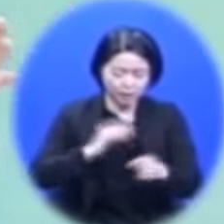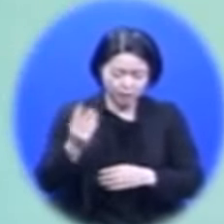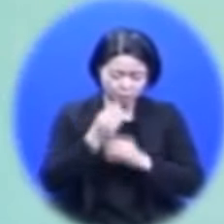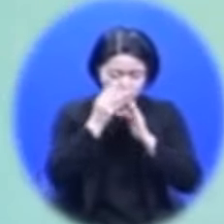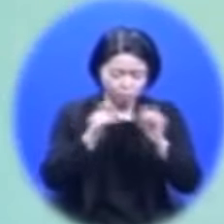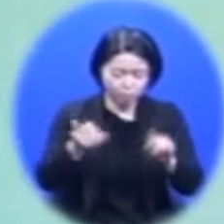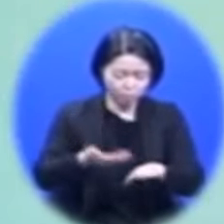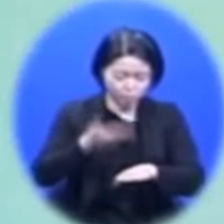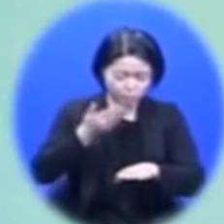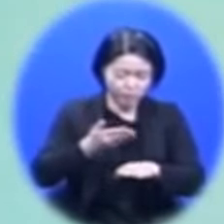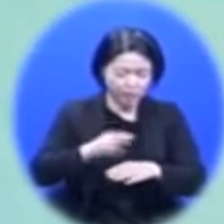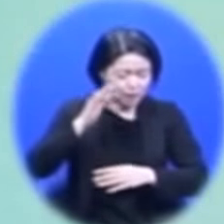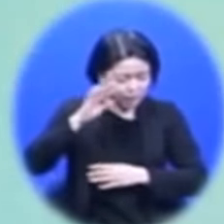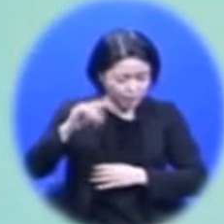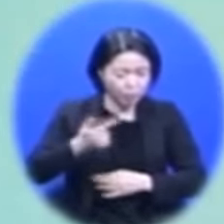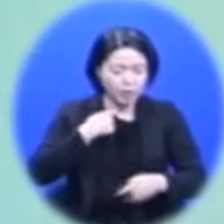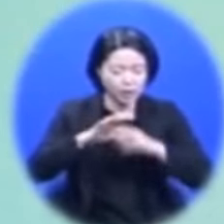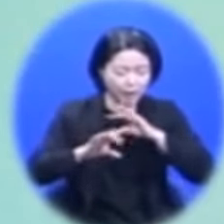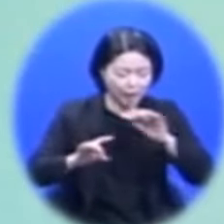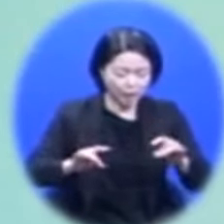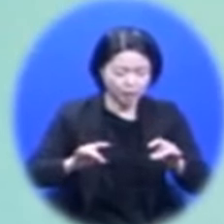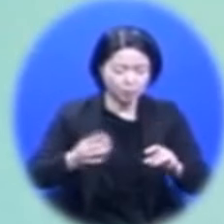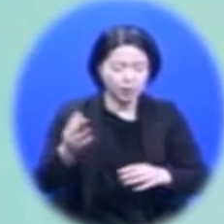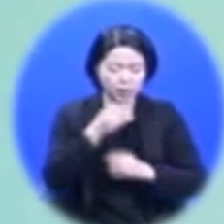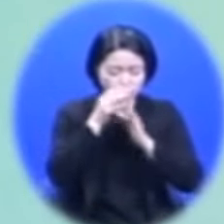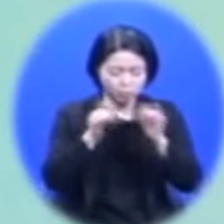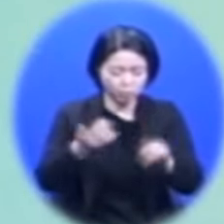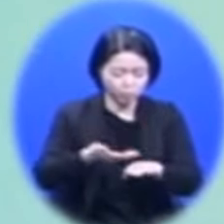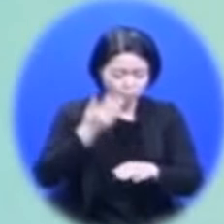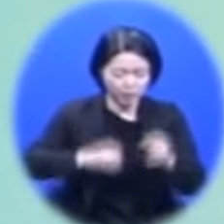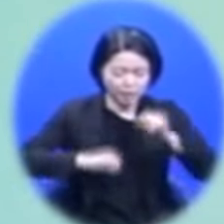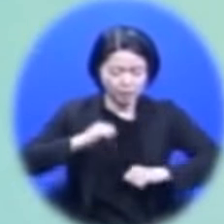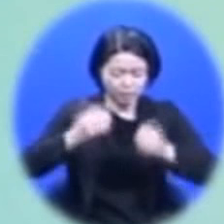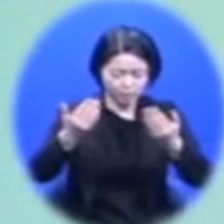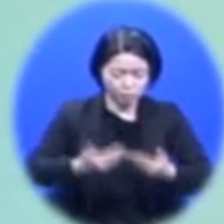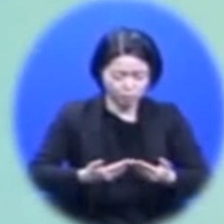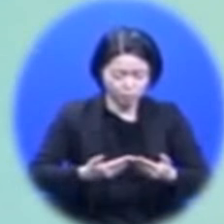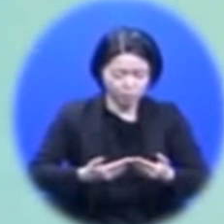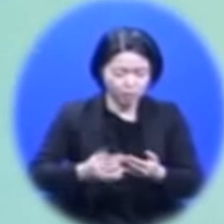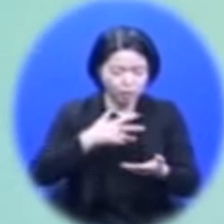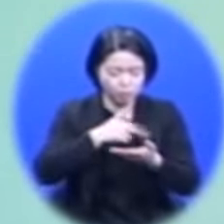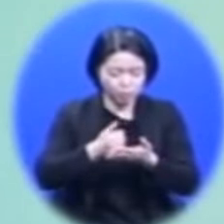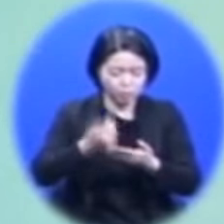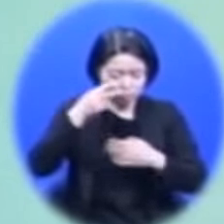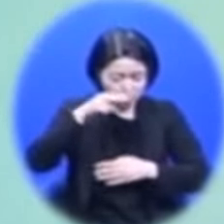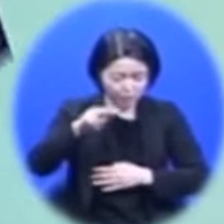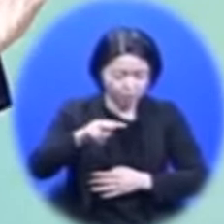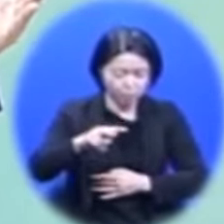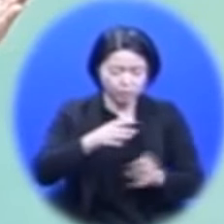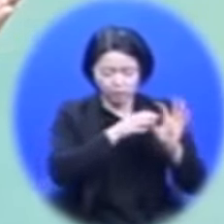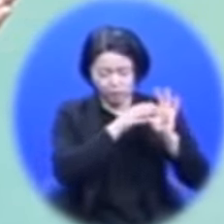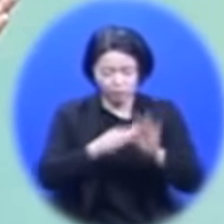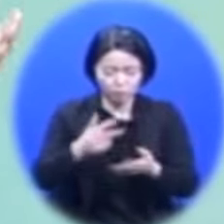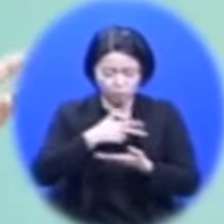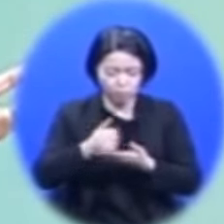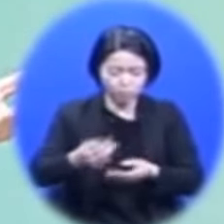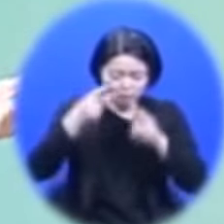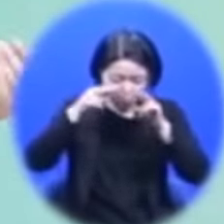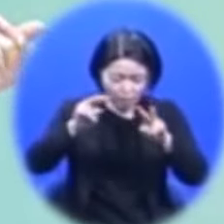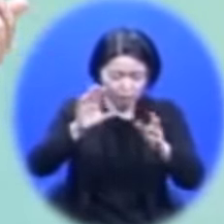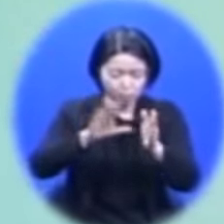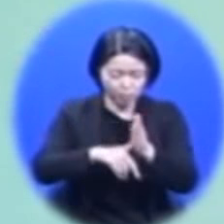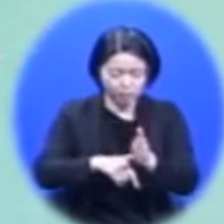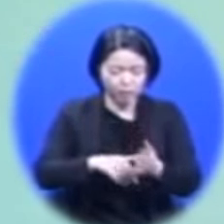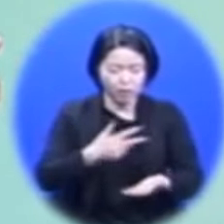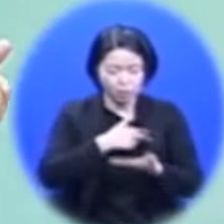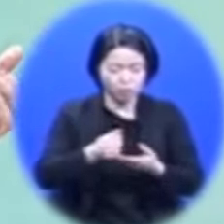위해 사모함에 갈급한 성도들에게 역사하소서. 주님을 바라보려고 그러고 계속해서 주님을 바라보려고 할 때